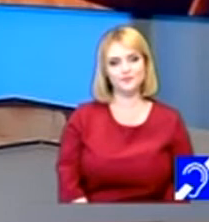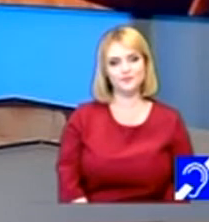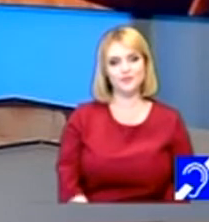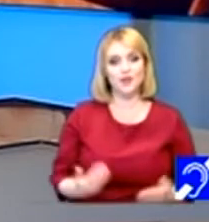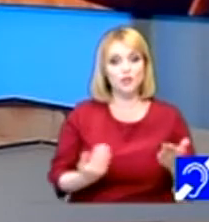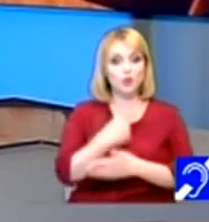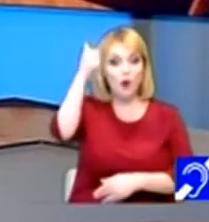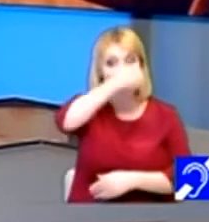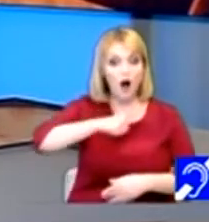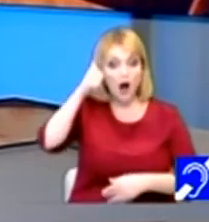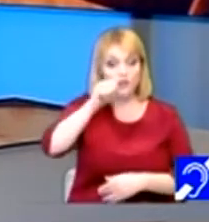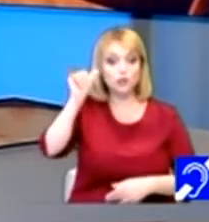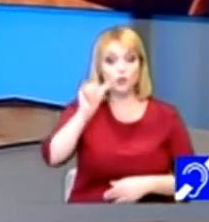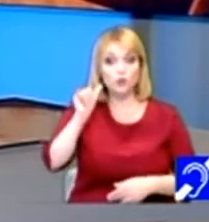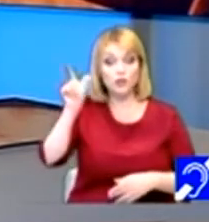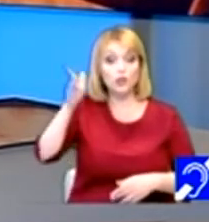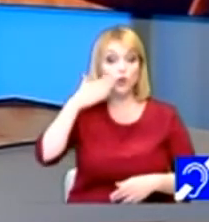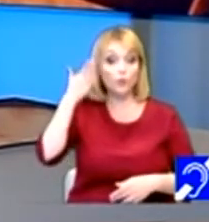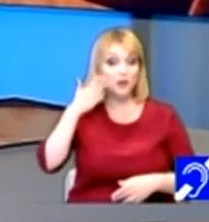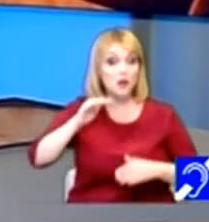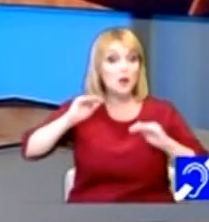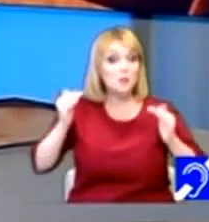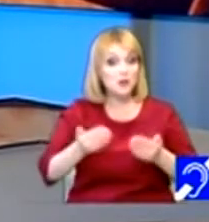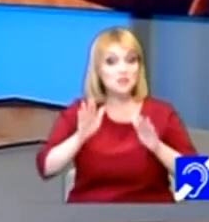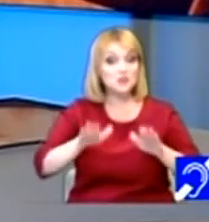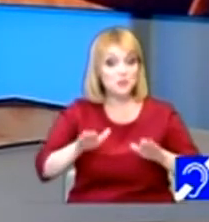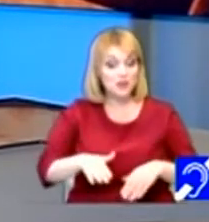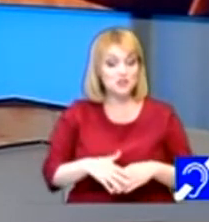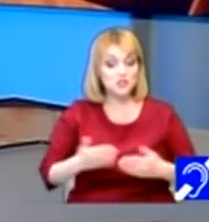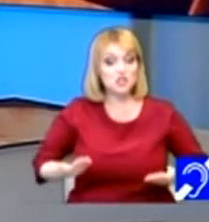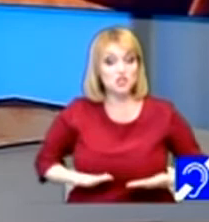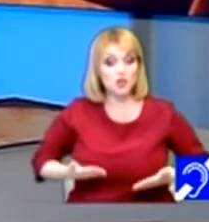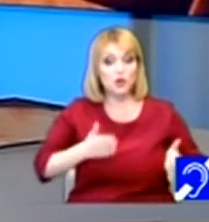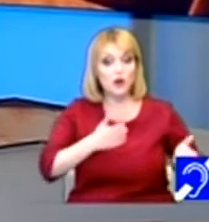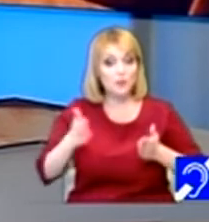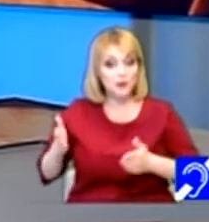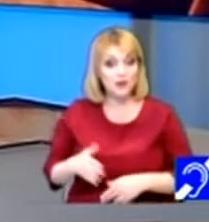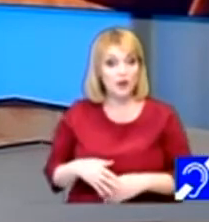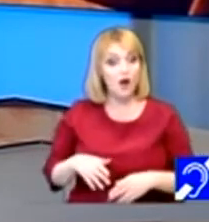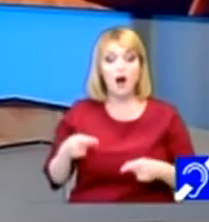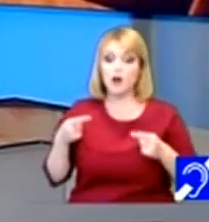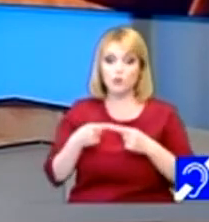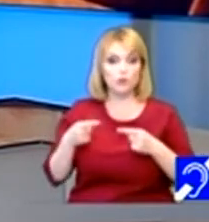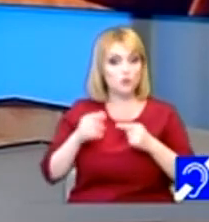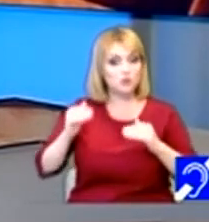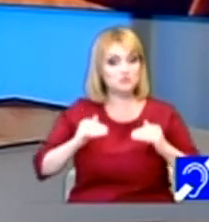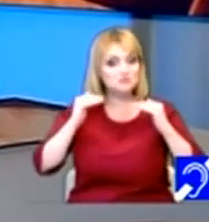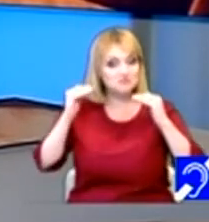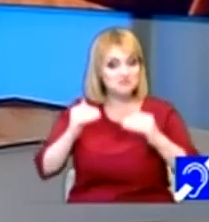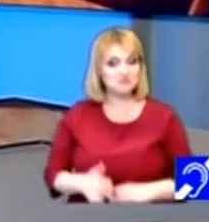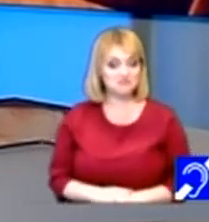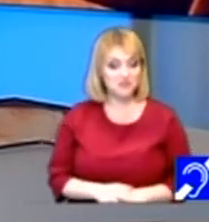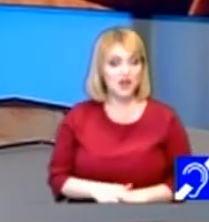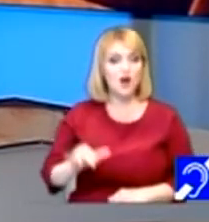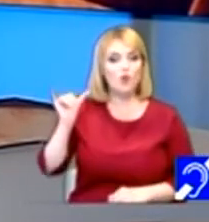Noul an universitar în România vine cu mai puține locuri de cazare disponibile în cămine, dar și cu chirii mai scumpe. Universitățile vor să